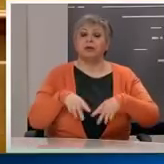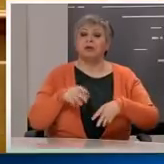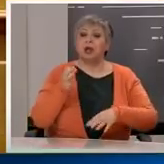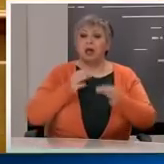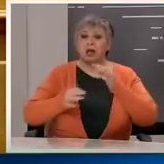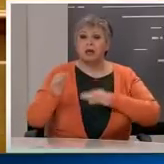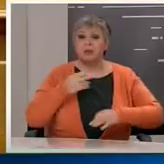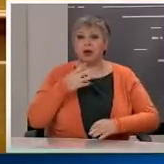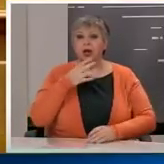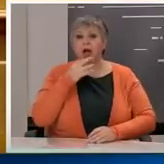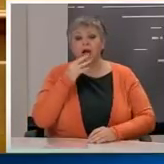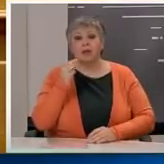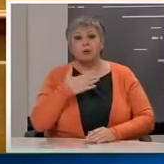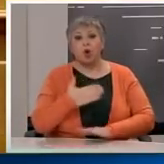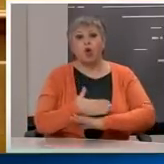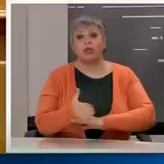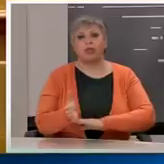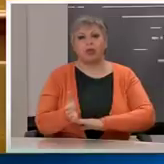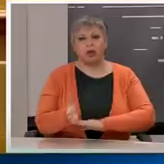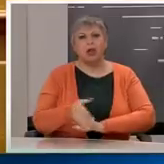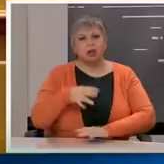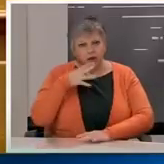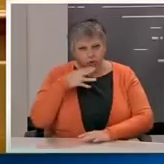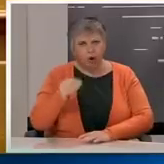υπήρχαν επιπλέον τεχνικές δυσκολίες. Διότι για πρώτη